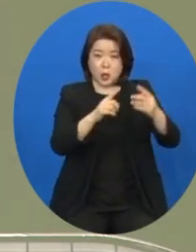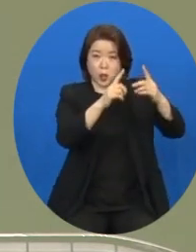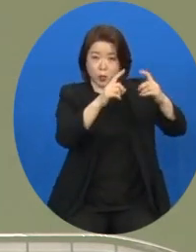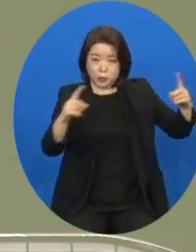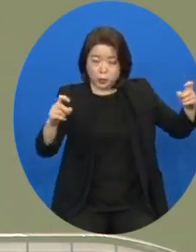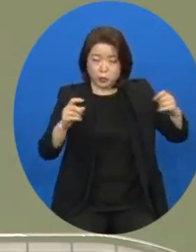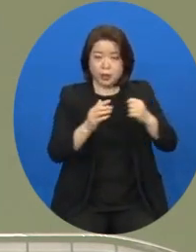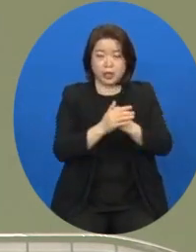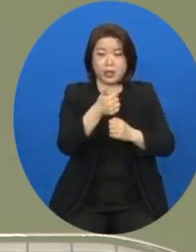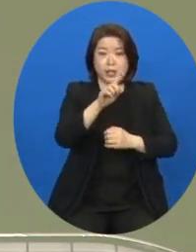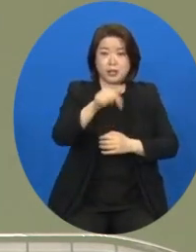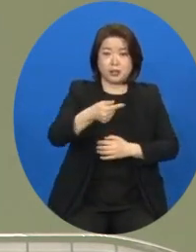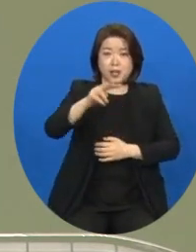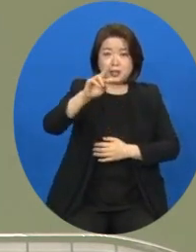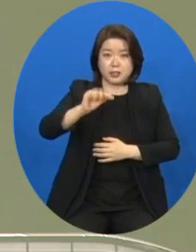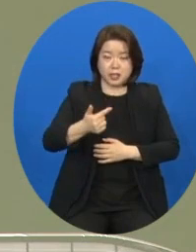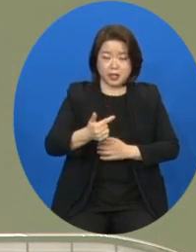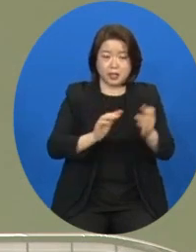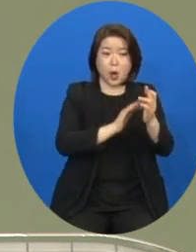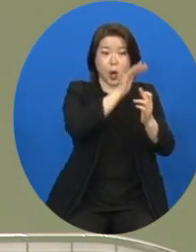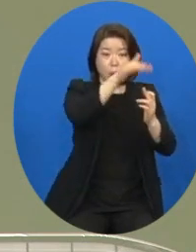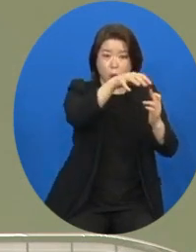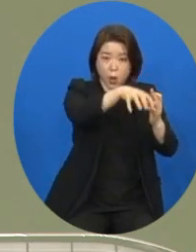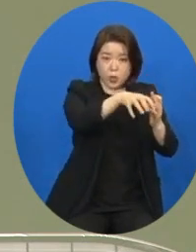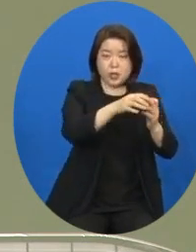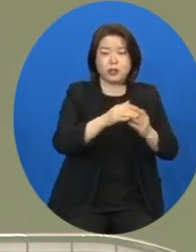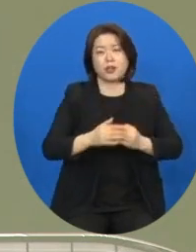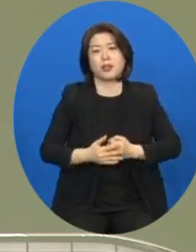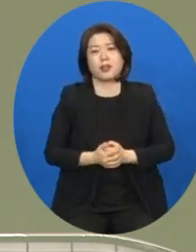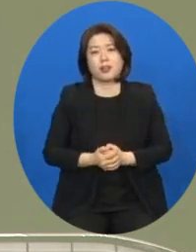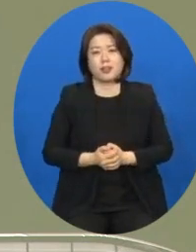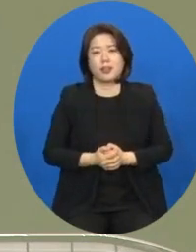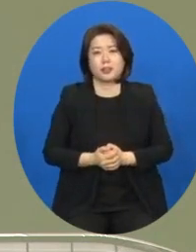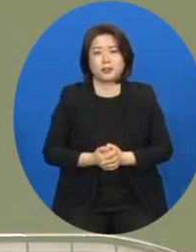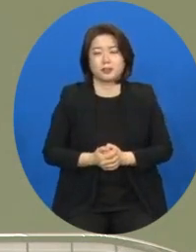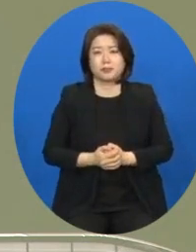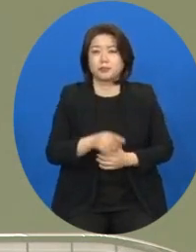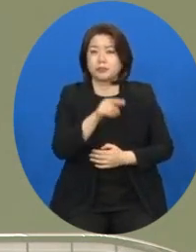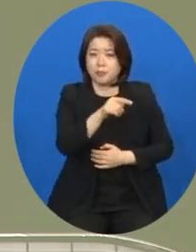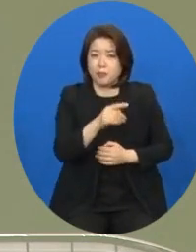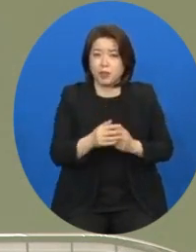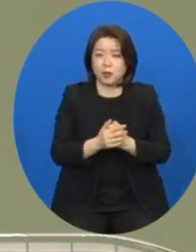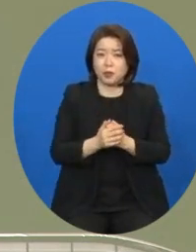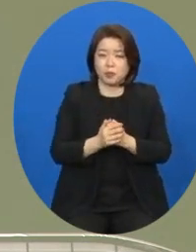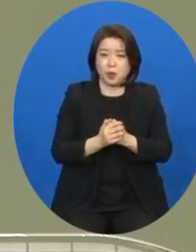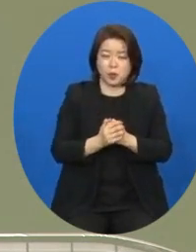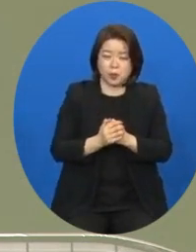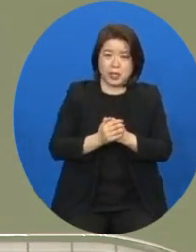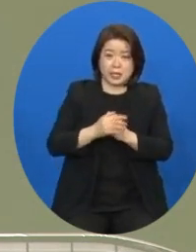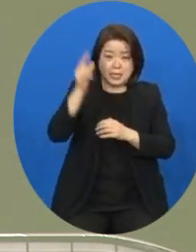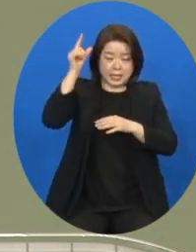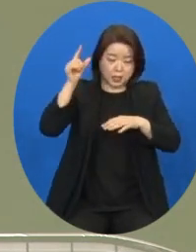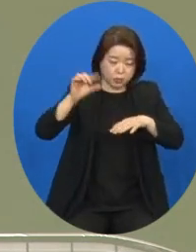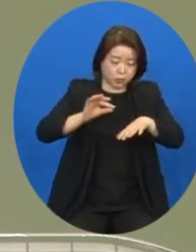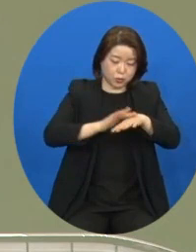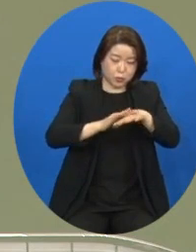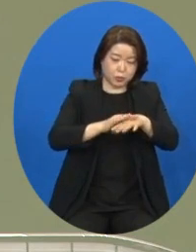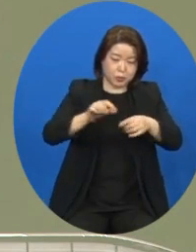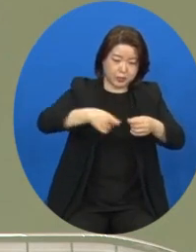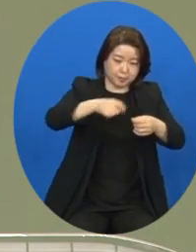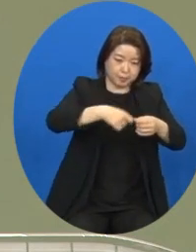거기에 낙산 언덕에 거기에는 그 이 가죽으로 구두 만드는